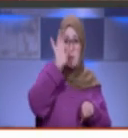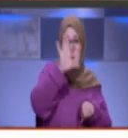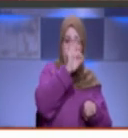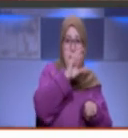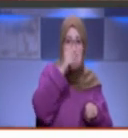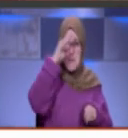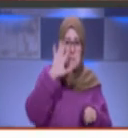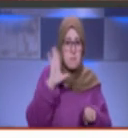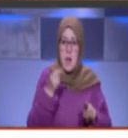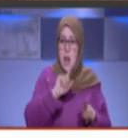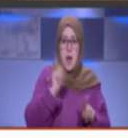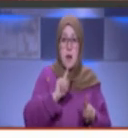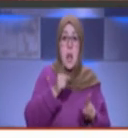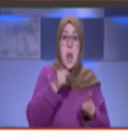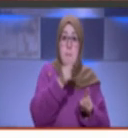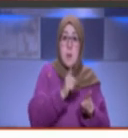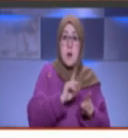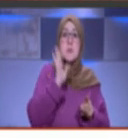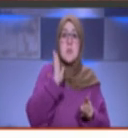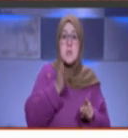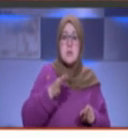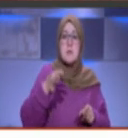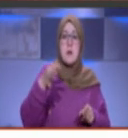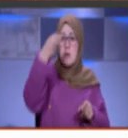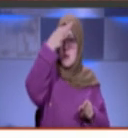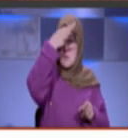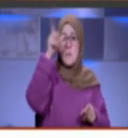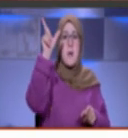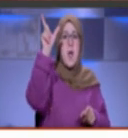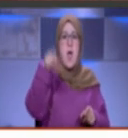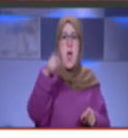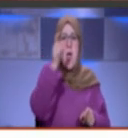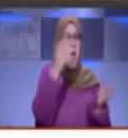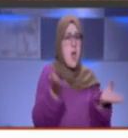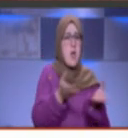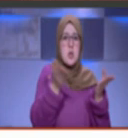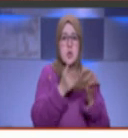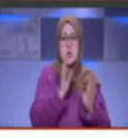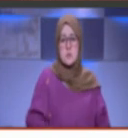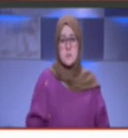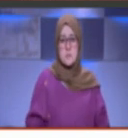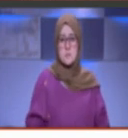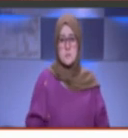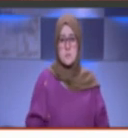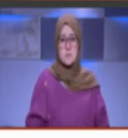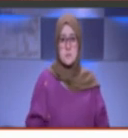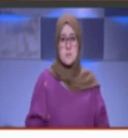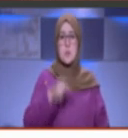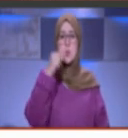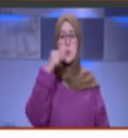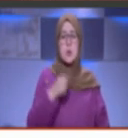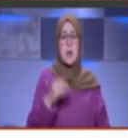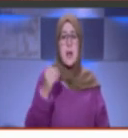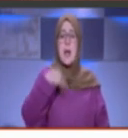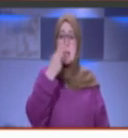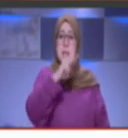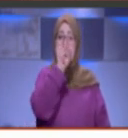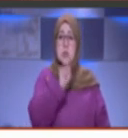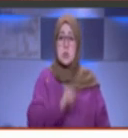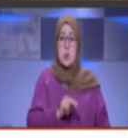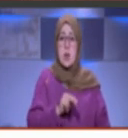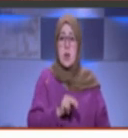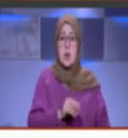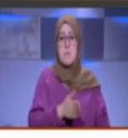لاغلب هذه الحالات لكل هذه الحالات. طيب دكتور حازم، العلاج ده ايوه نعم. طيب اذا دكتور حازم يعني دعني اسالك هنا في شق